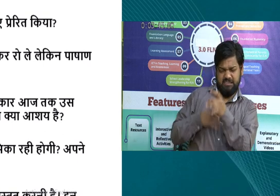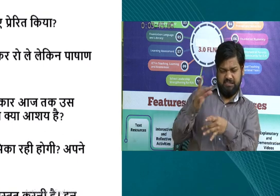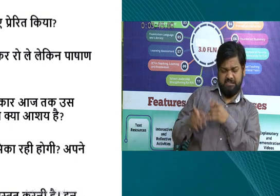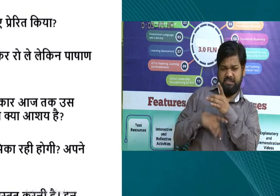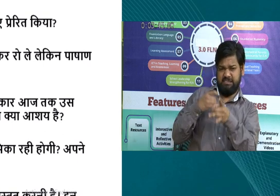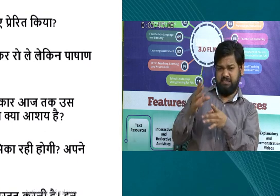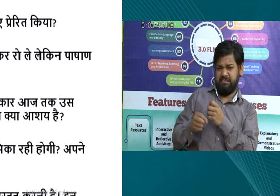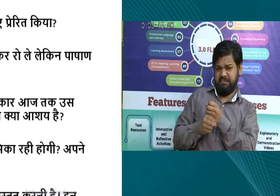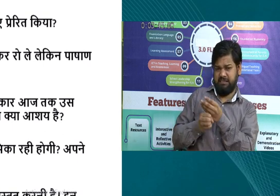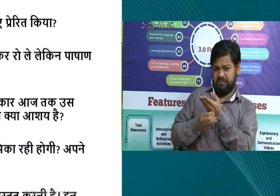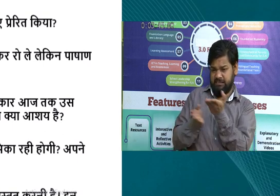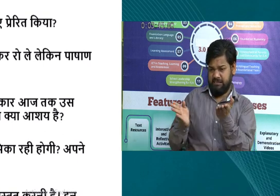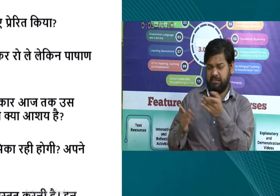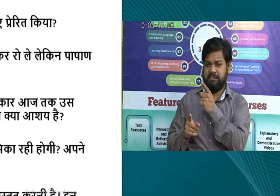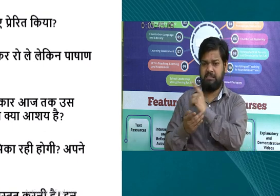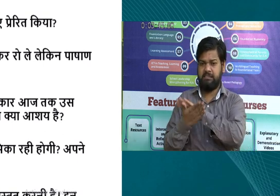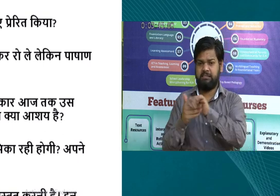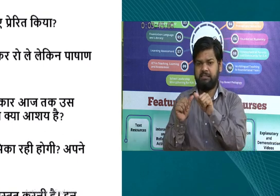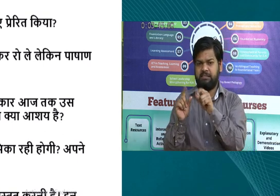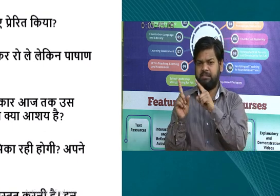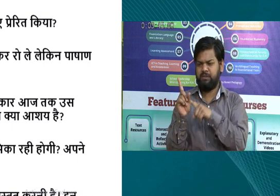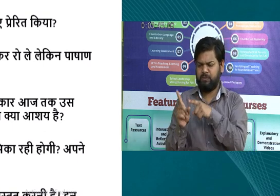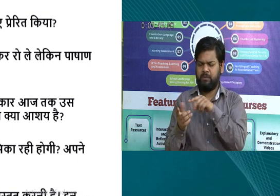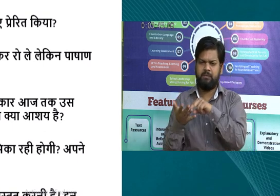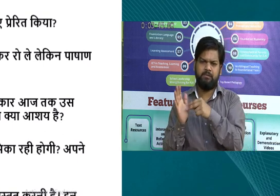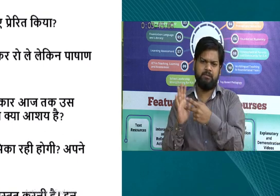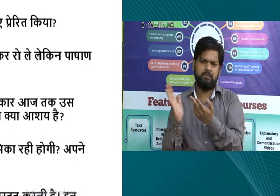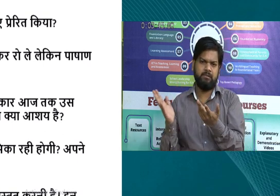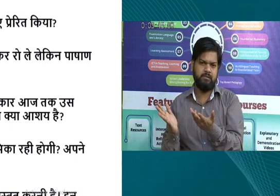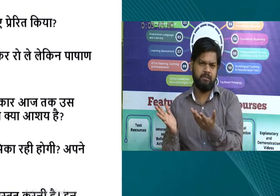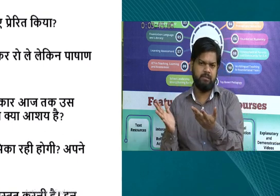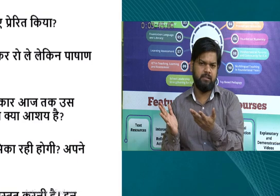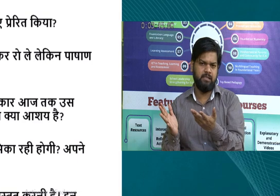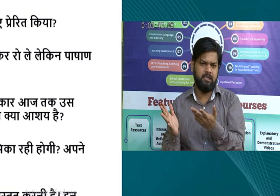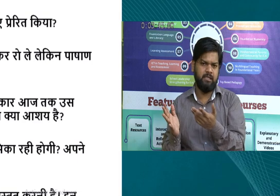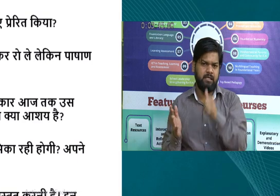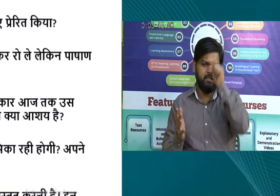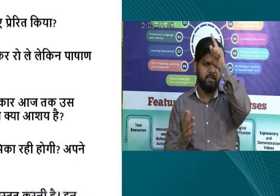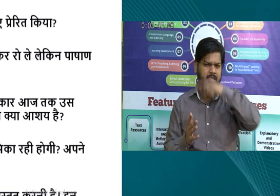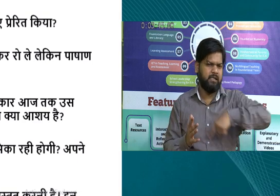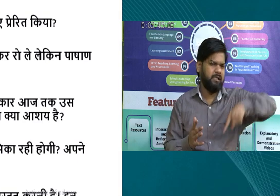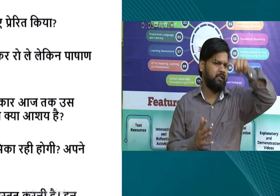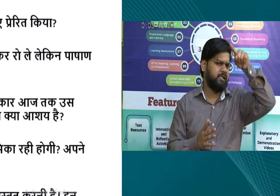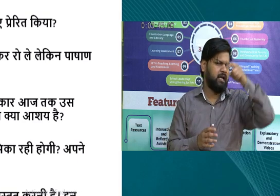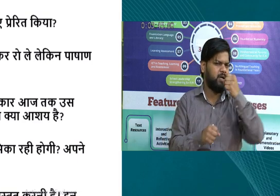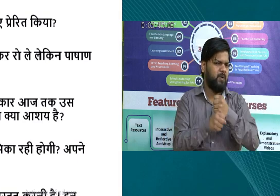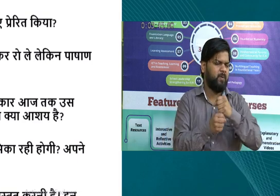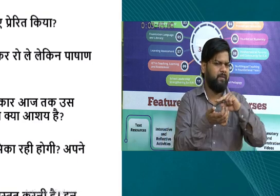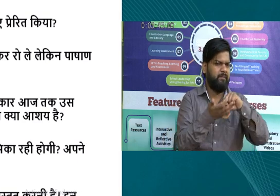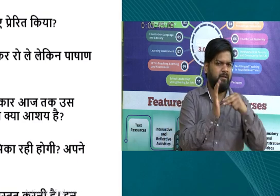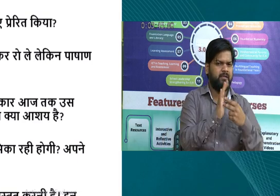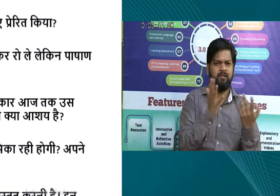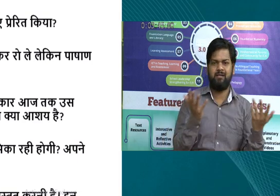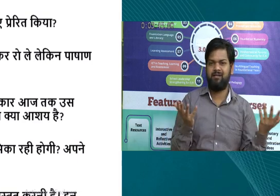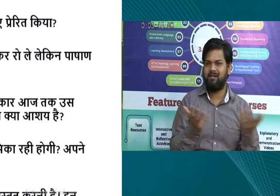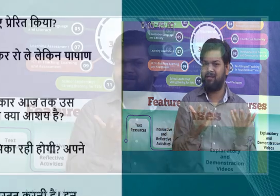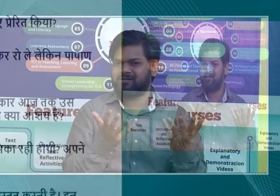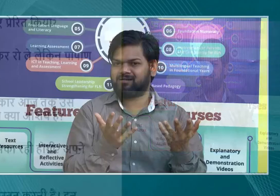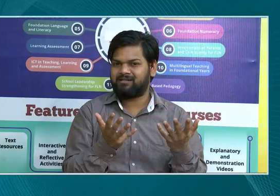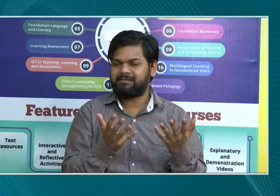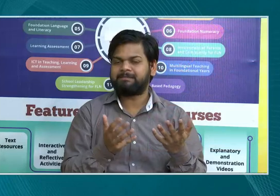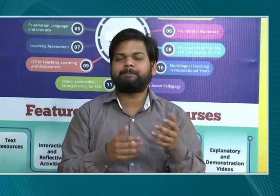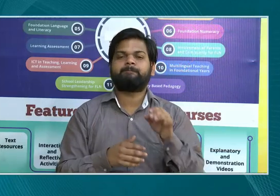भारत सरकार से क्या अभिप्राय है क्योंकि भारत की तो कोई सरकारी जो है शासन था पूरे